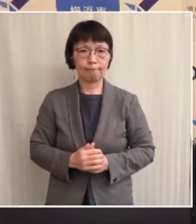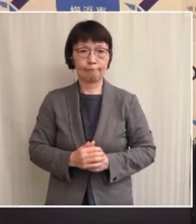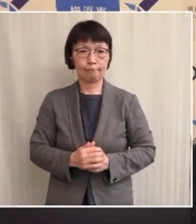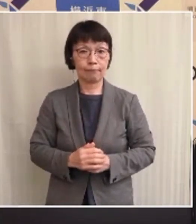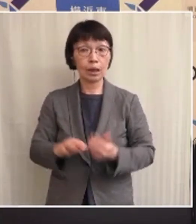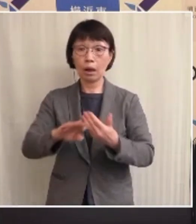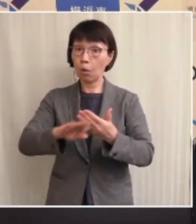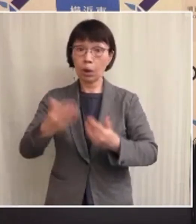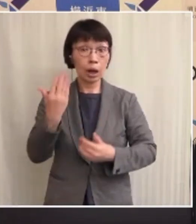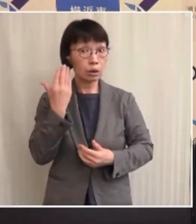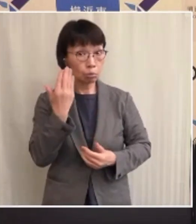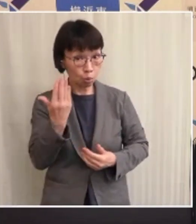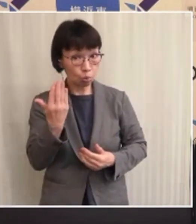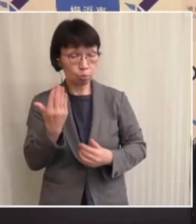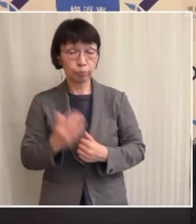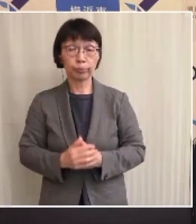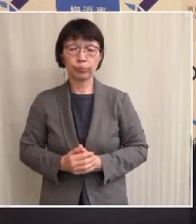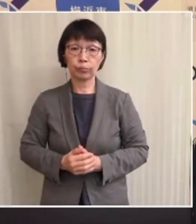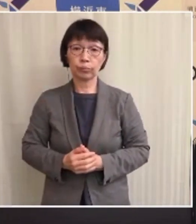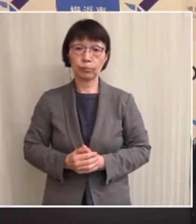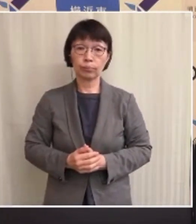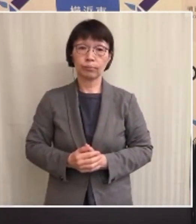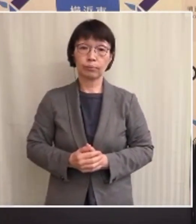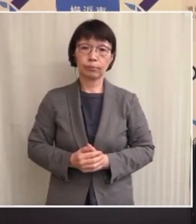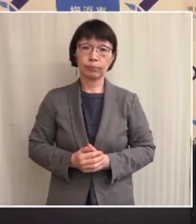その他いかがでしょうか。